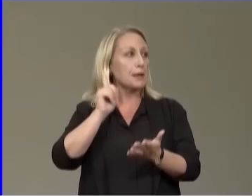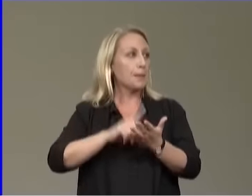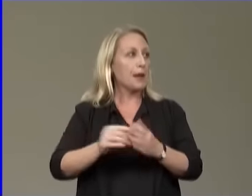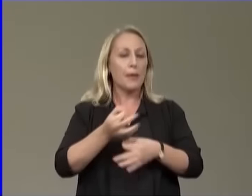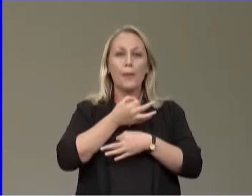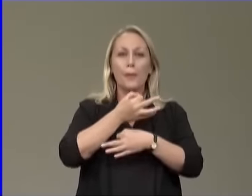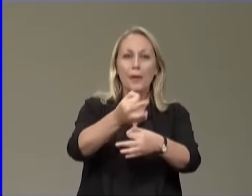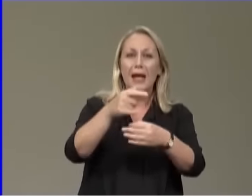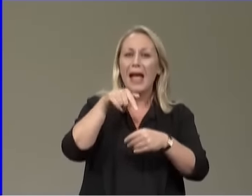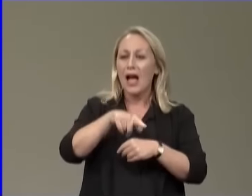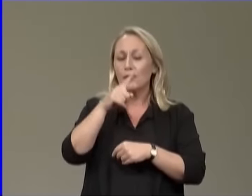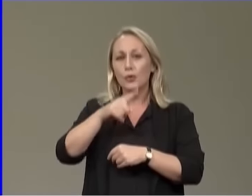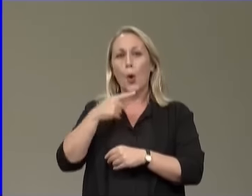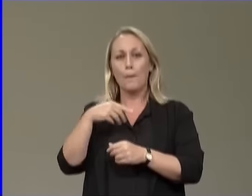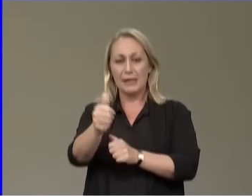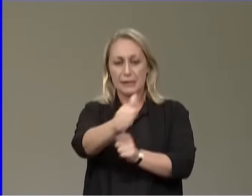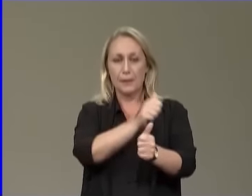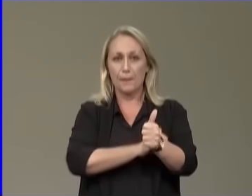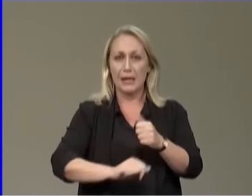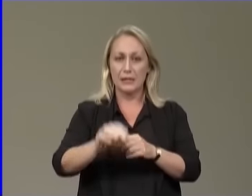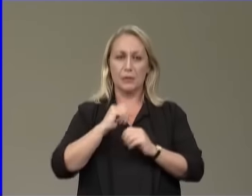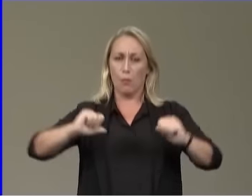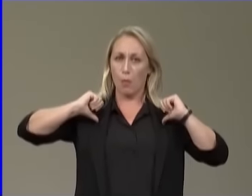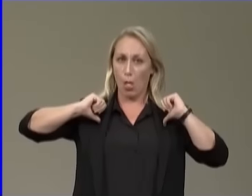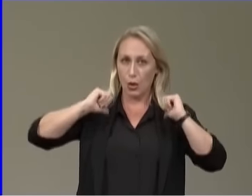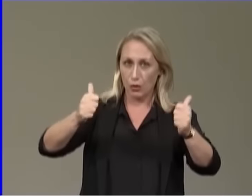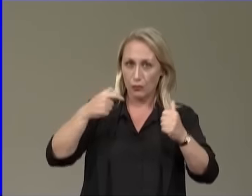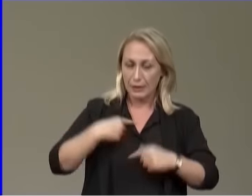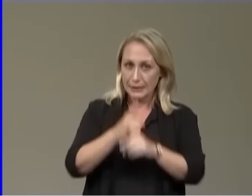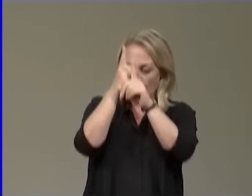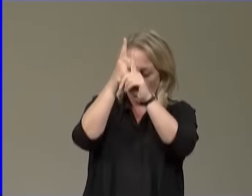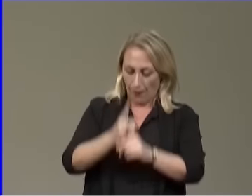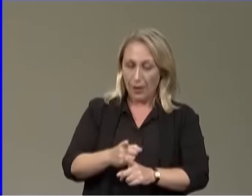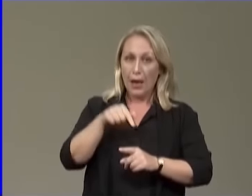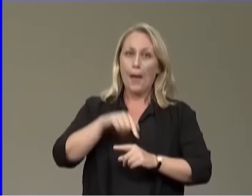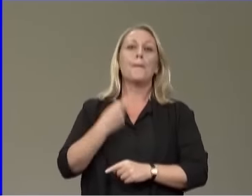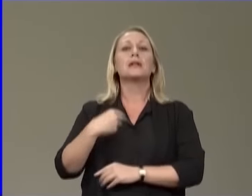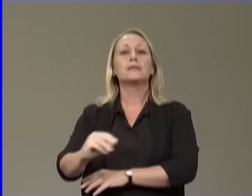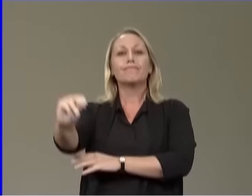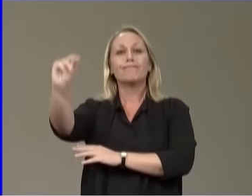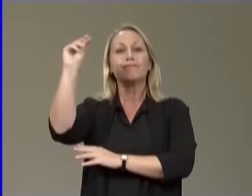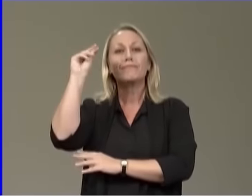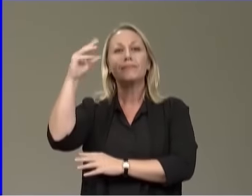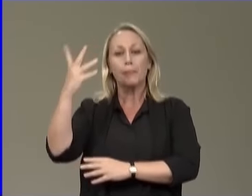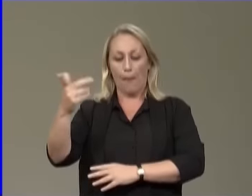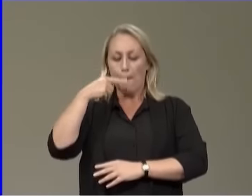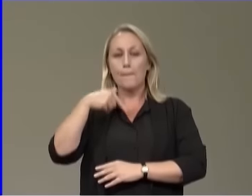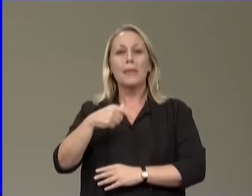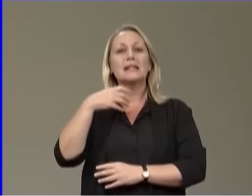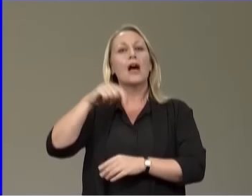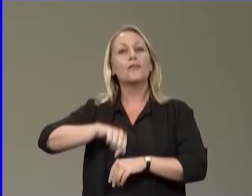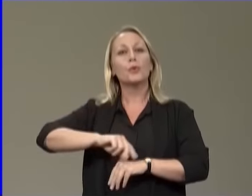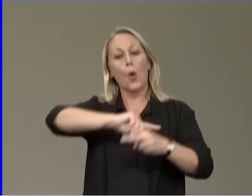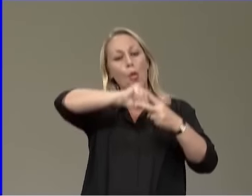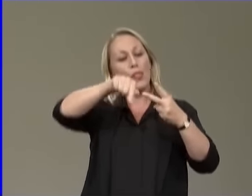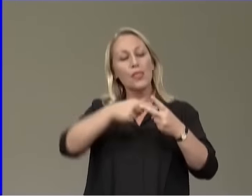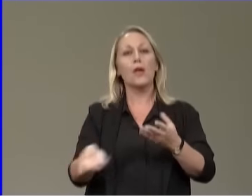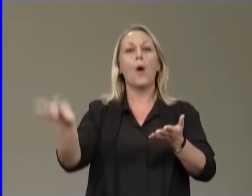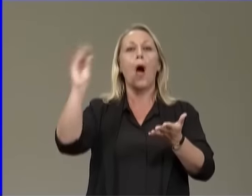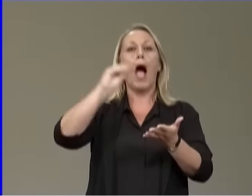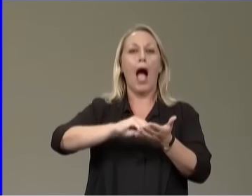Έτσι, αυτή η συγκεκριμένη δέσμη συμπληρώνεται με 2 ακόμα μέτρα που